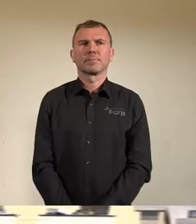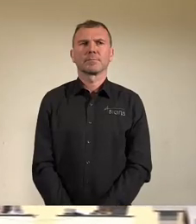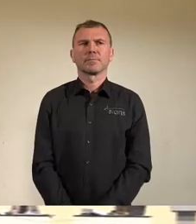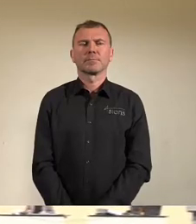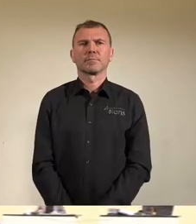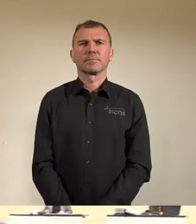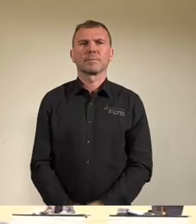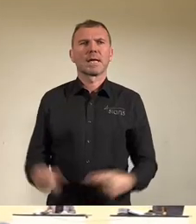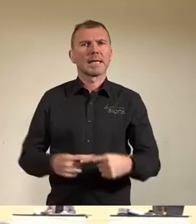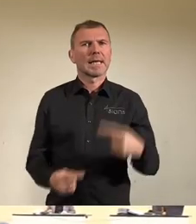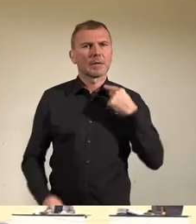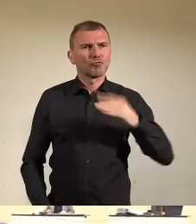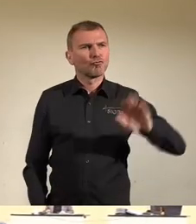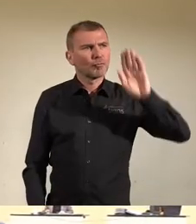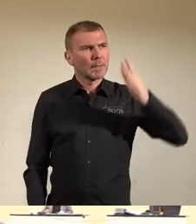Gegenstimmen